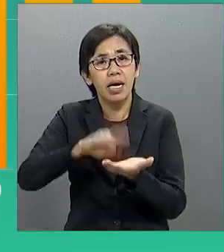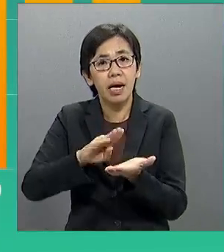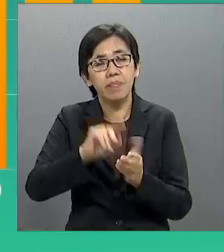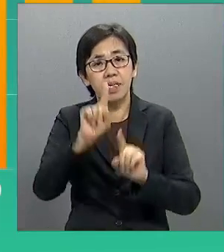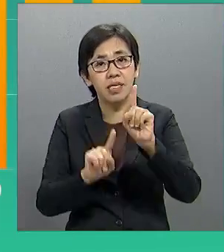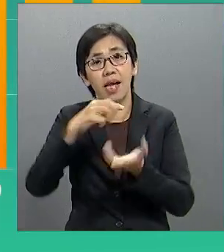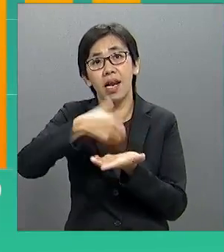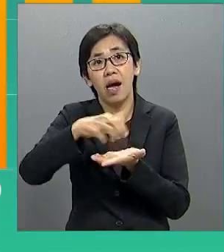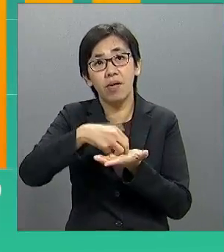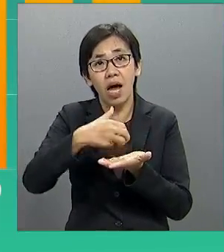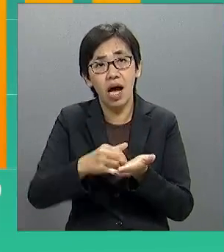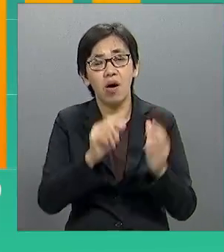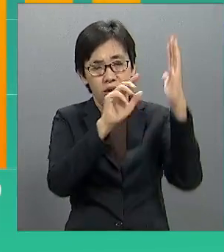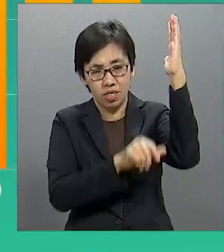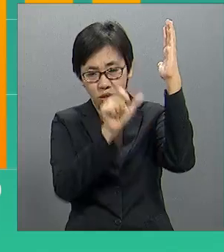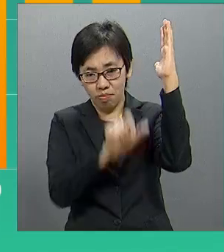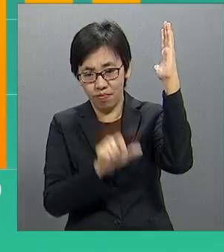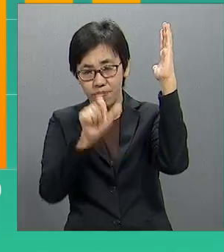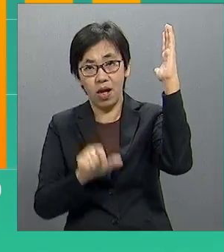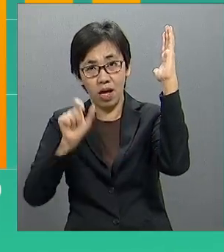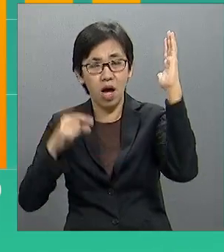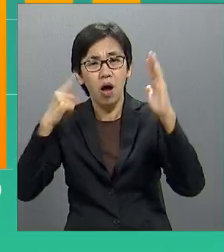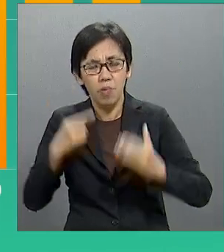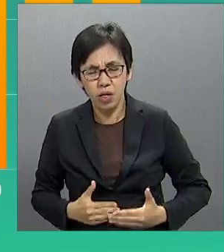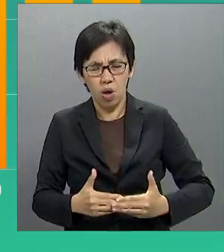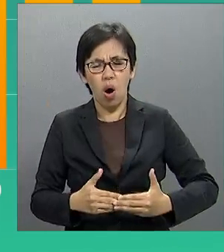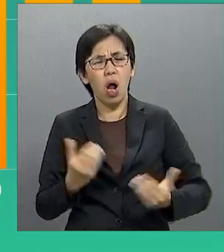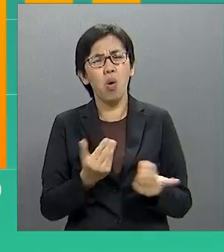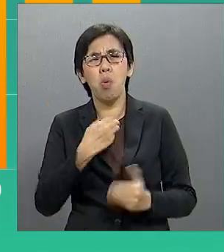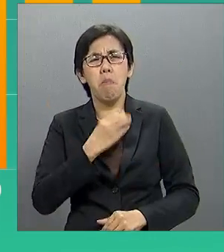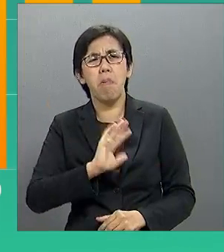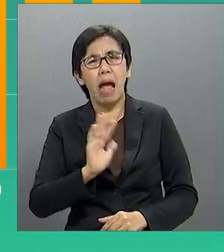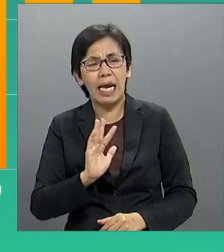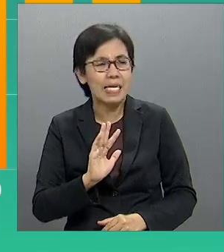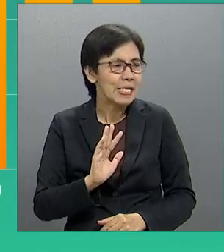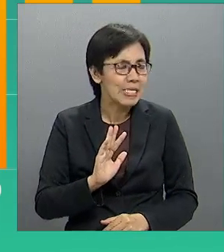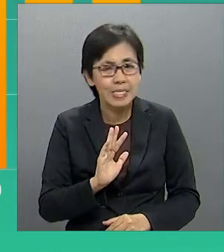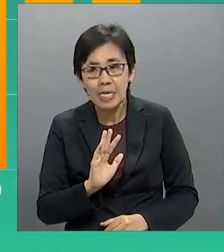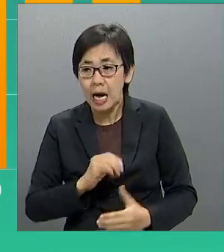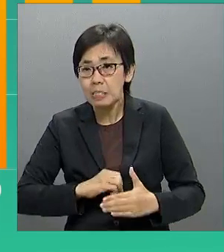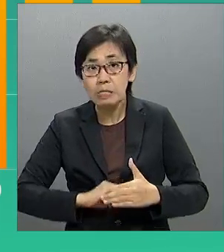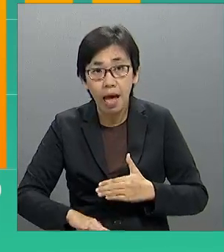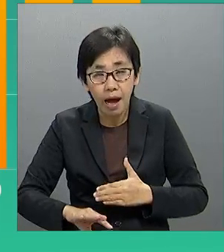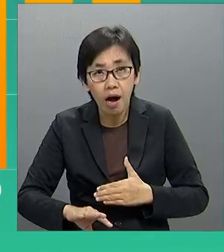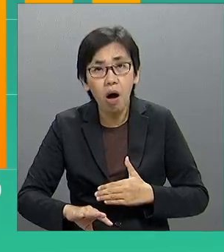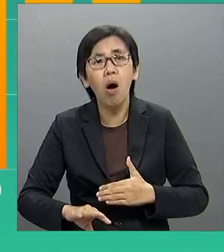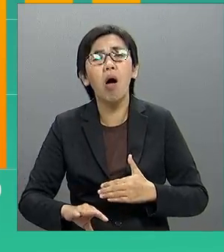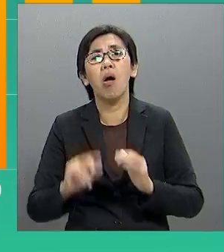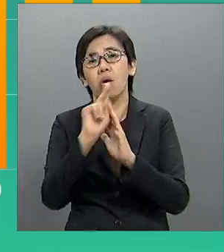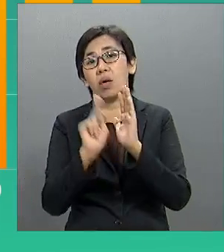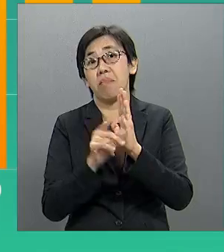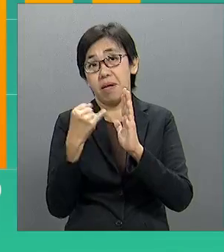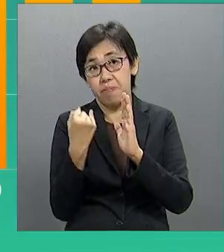คะถึงตัวเลขของผู้หญิงตั้งครรภ์ไม่พึงประสงค์แล้วต้องหาทางออกด้วยการทำแท้งพึ่งผิดกฎหมายนะผู้ชม